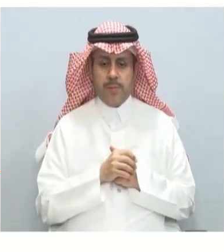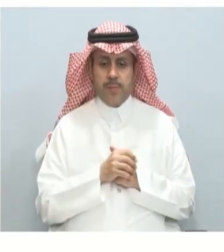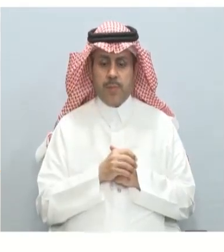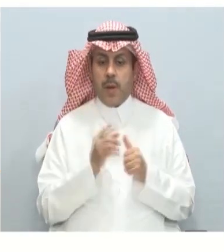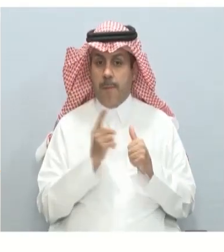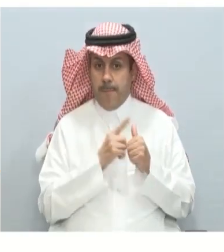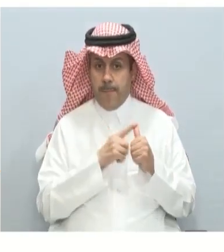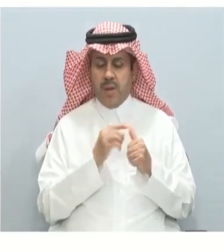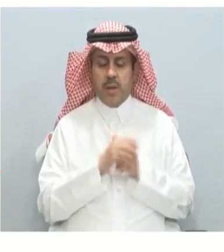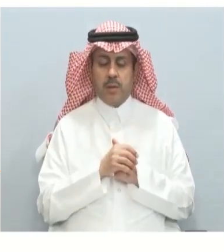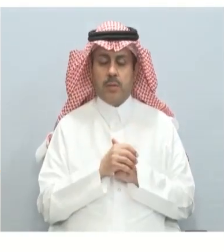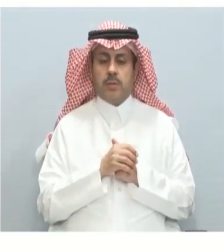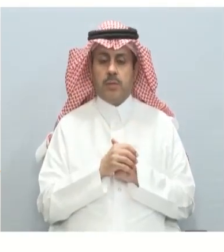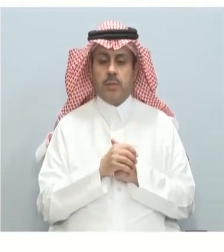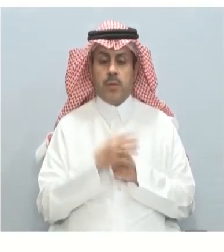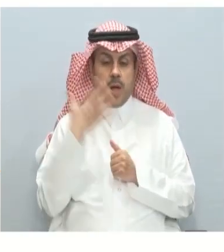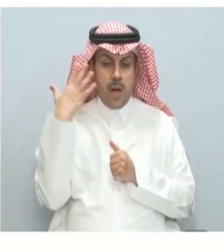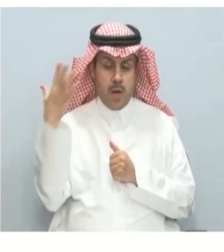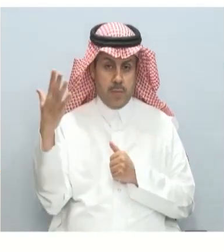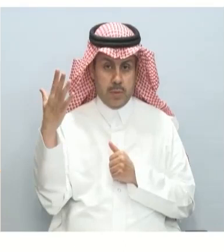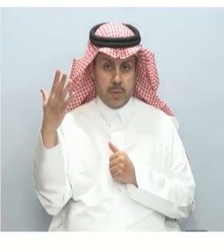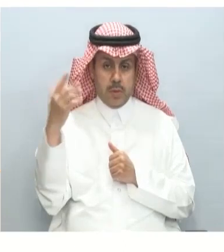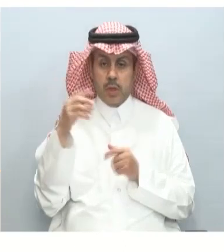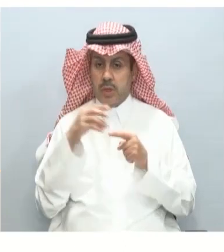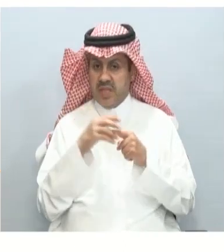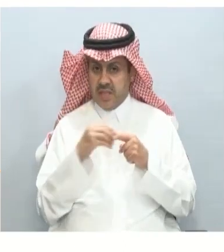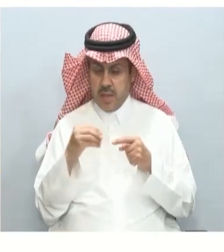البدايه ثم خم وسالب